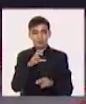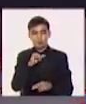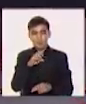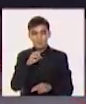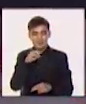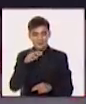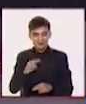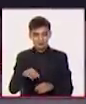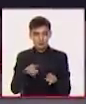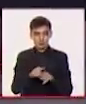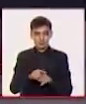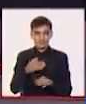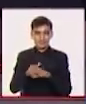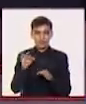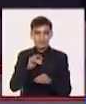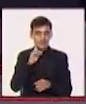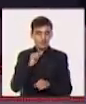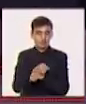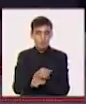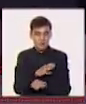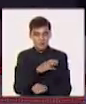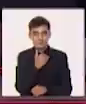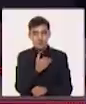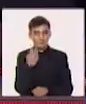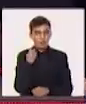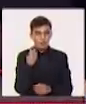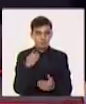несие төлемін кейінге шегерген болатын. Олардың қарыз көлемі